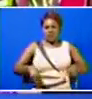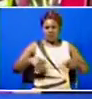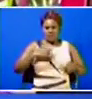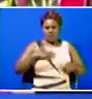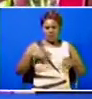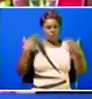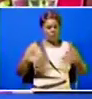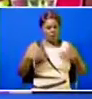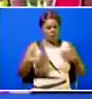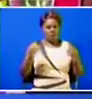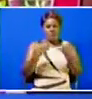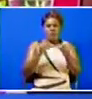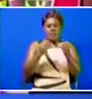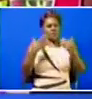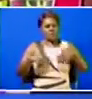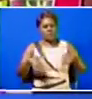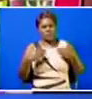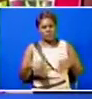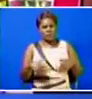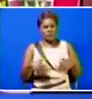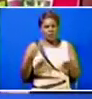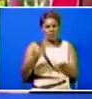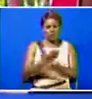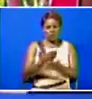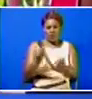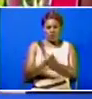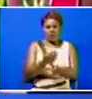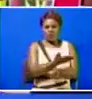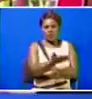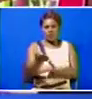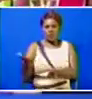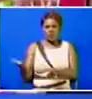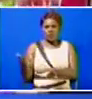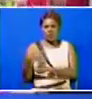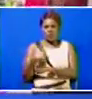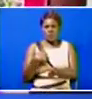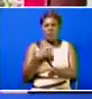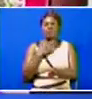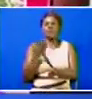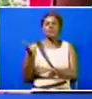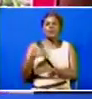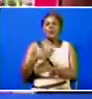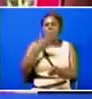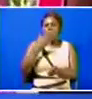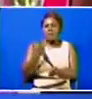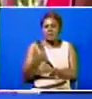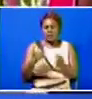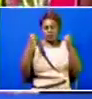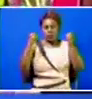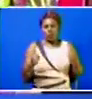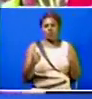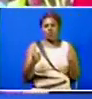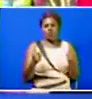amazing music waiting to, you know, to be shared with you guys, and I can't wait to come back again. There's nothing better and stronger